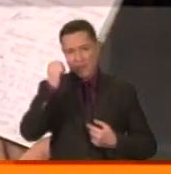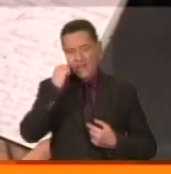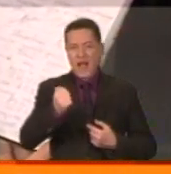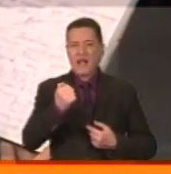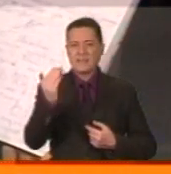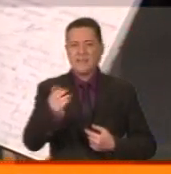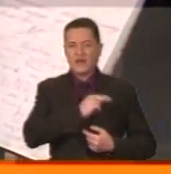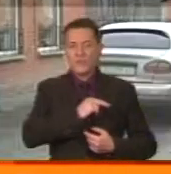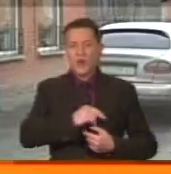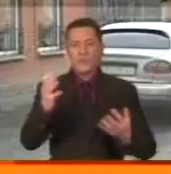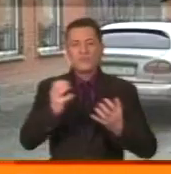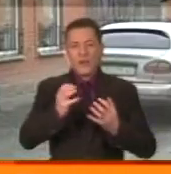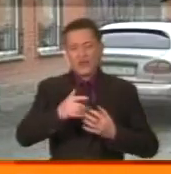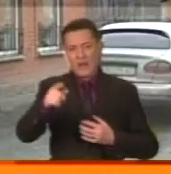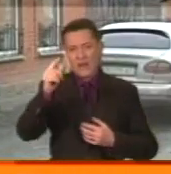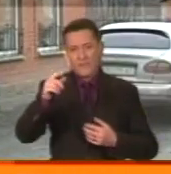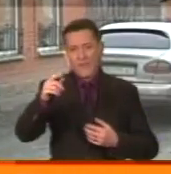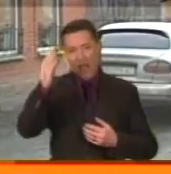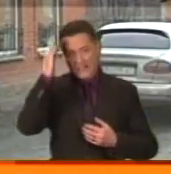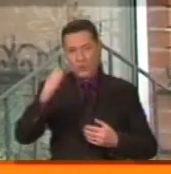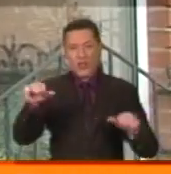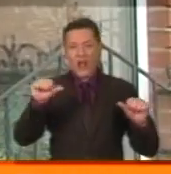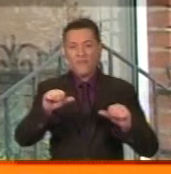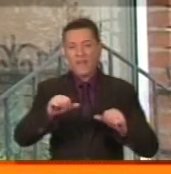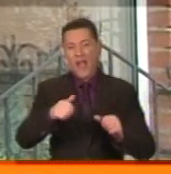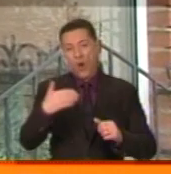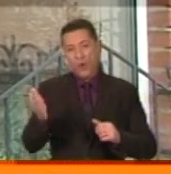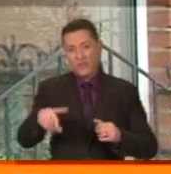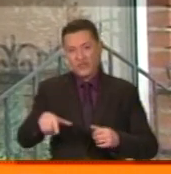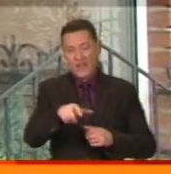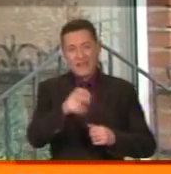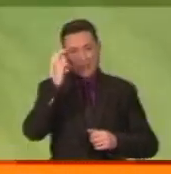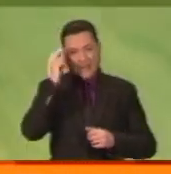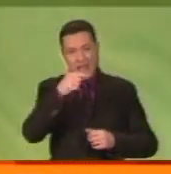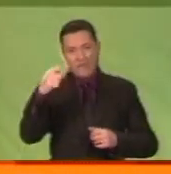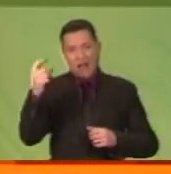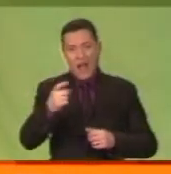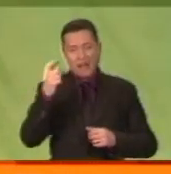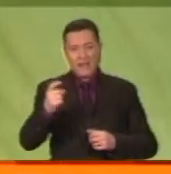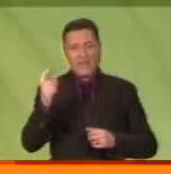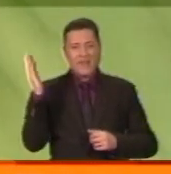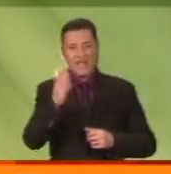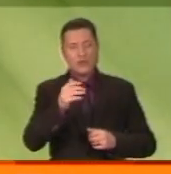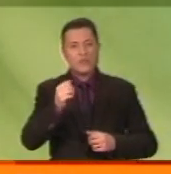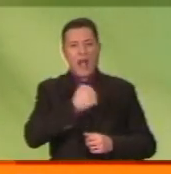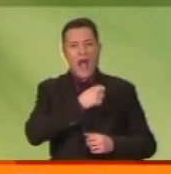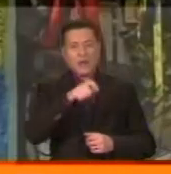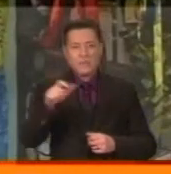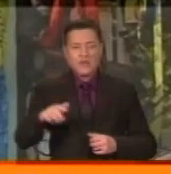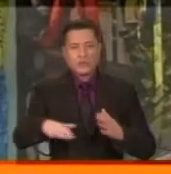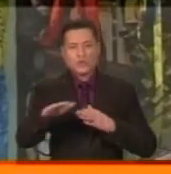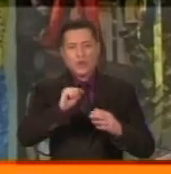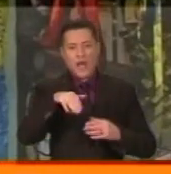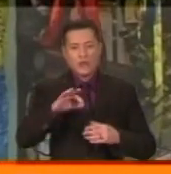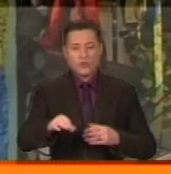працю Хай вас береже Господь кафе Надія Легкобит розташоване обічтраси київ-харків що нею зазвичай їдуть армійці до зони АТО в